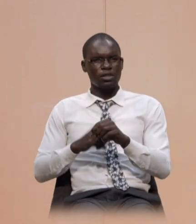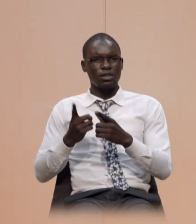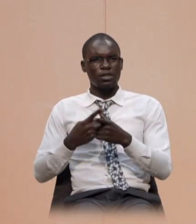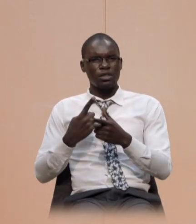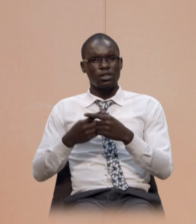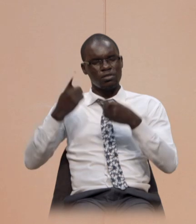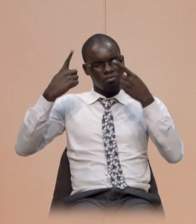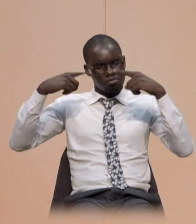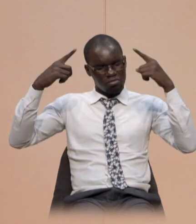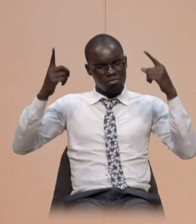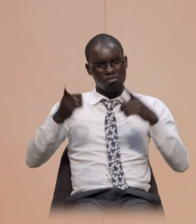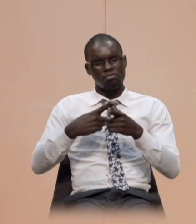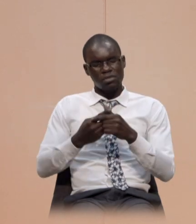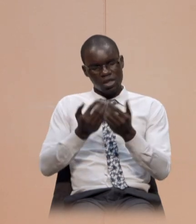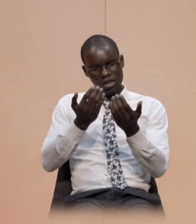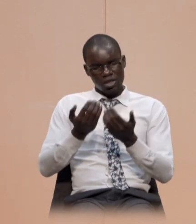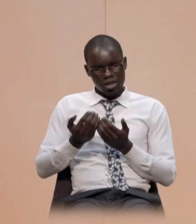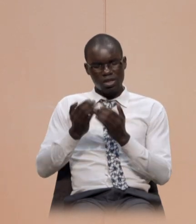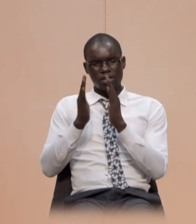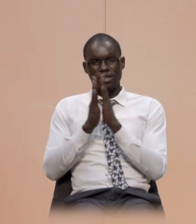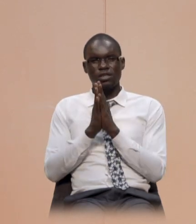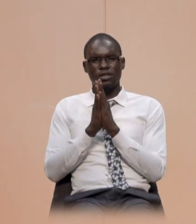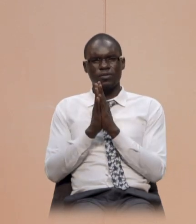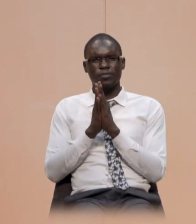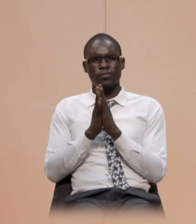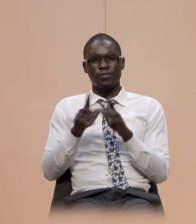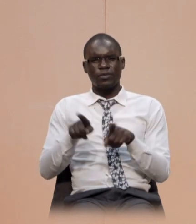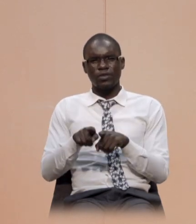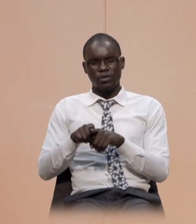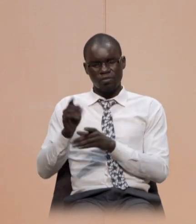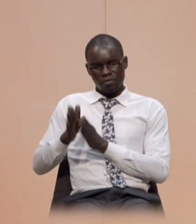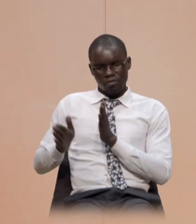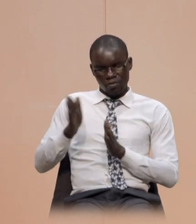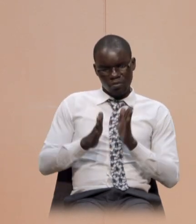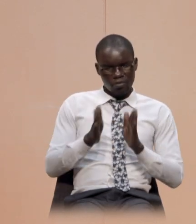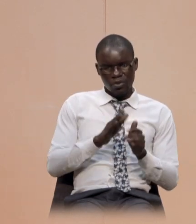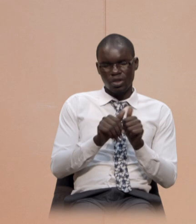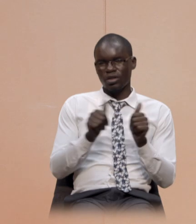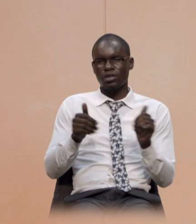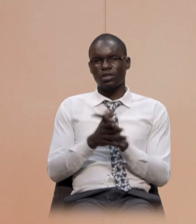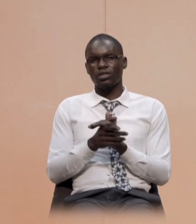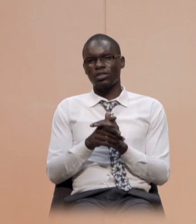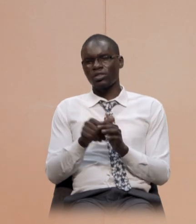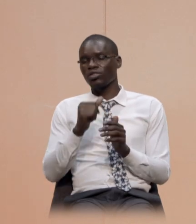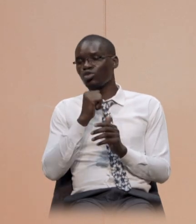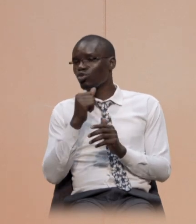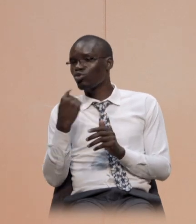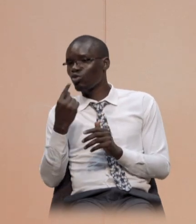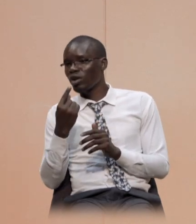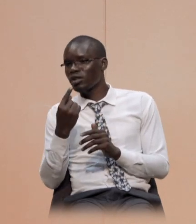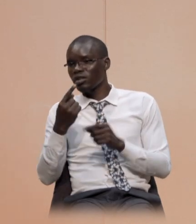waweze kufaulu. Na wanahitaji maombi na mpango mzuri. Sio kwamba hawezi